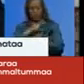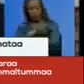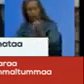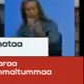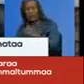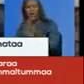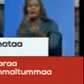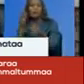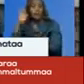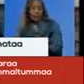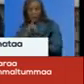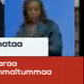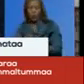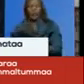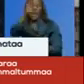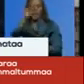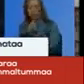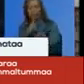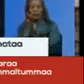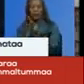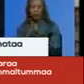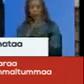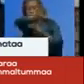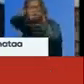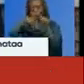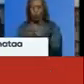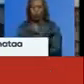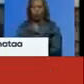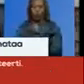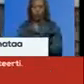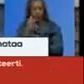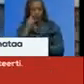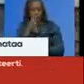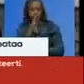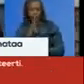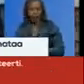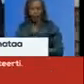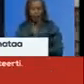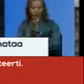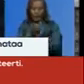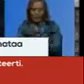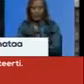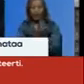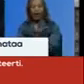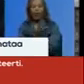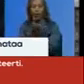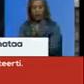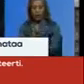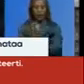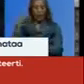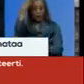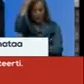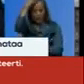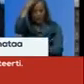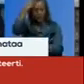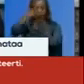ልማትና በመሳሰሉት ያገኘናቸው ስኬቶች ለሁሉም የሚታዩ ናቸው። ከዚህ አኳያ መንግስት